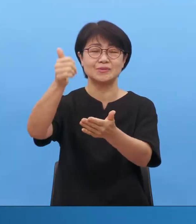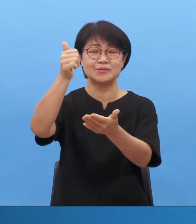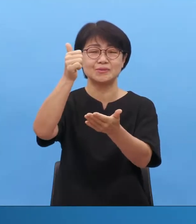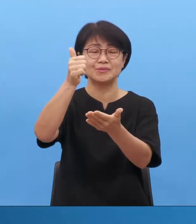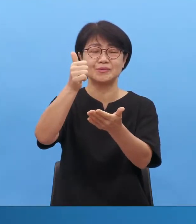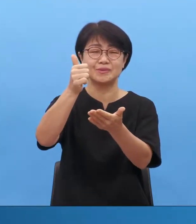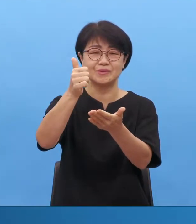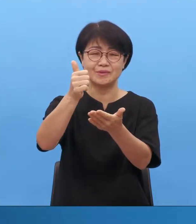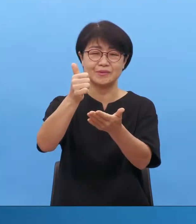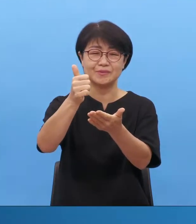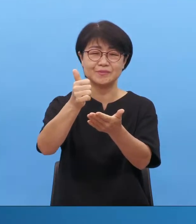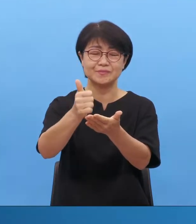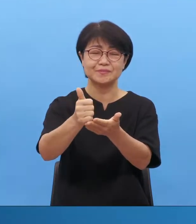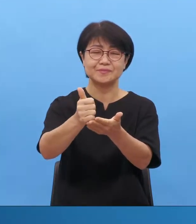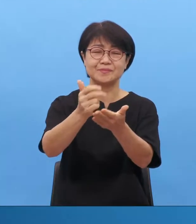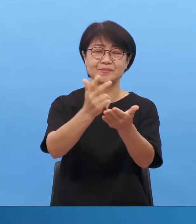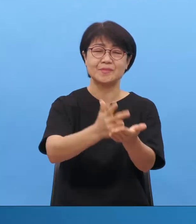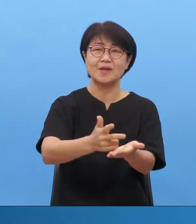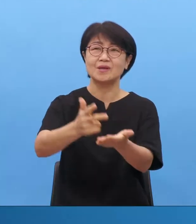광채가 찬란히